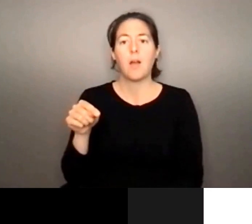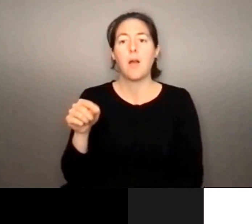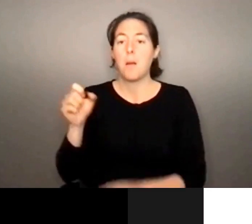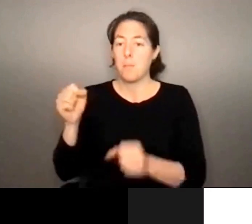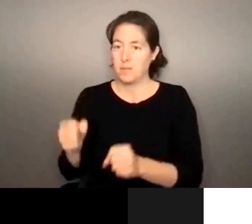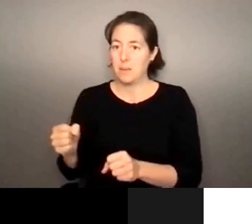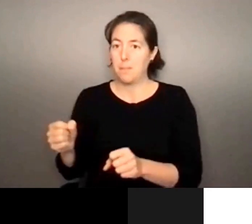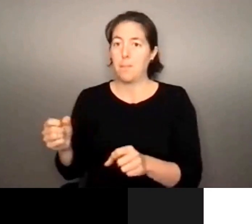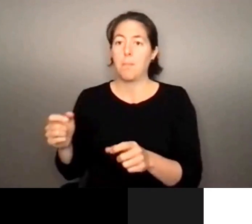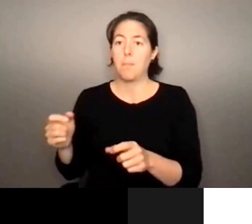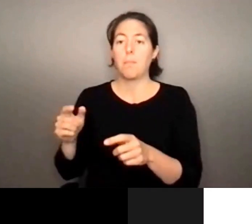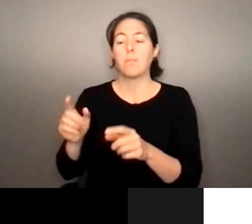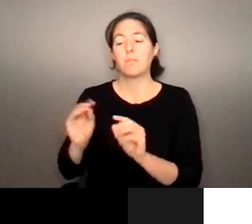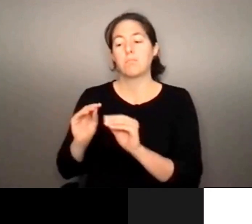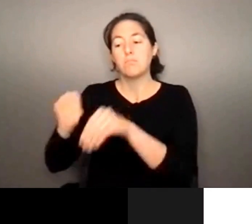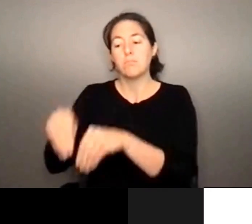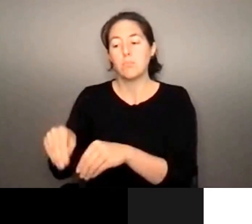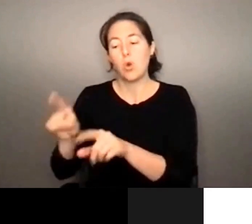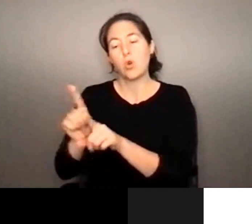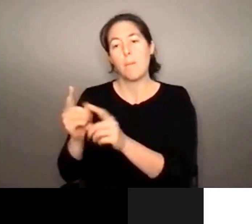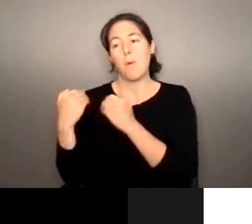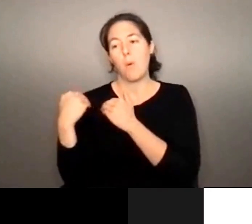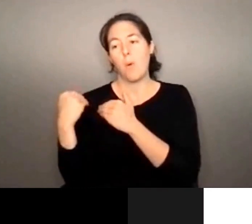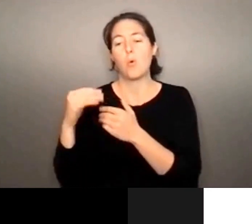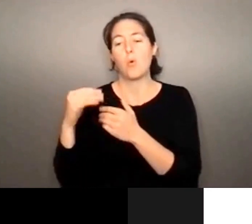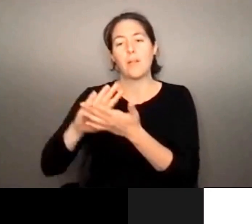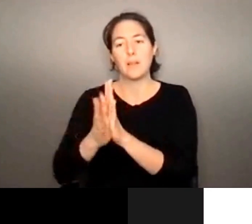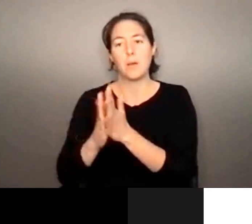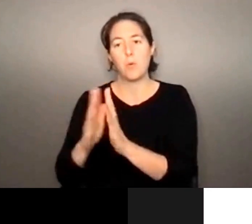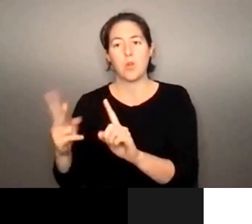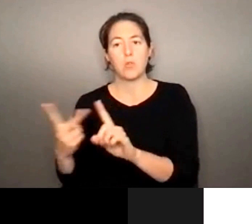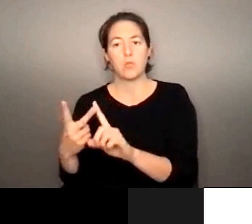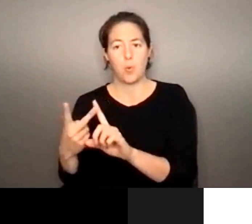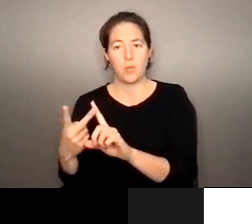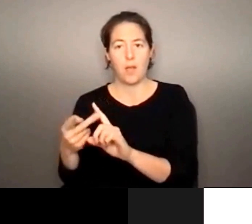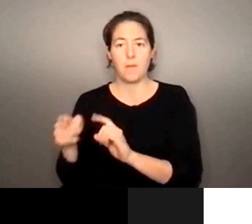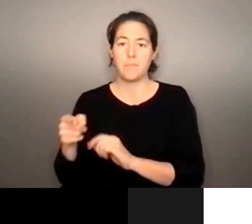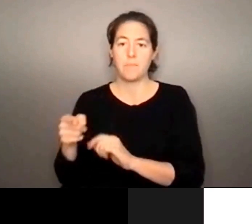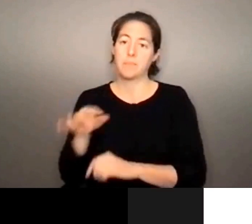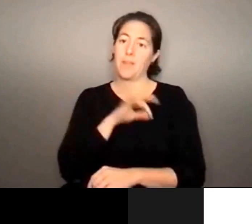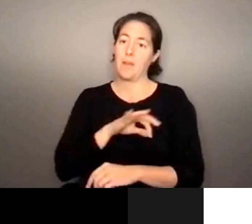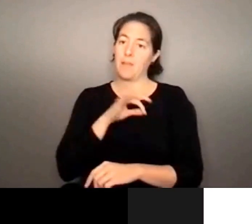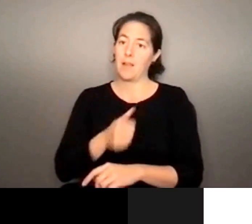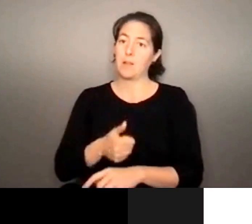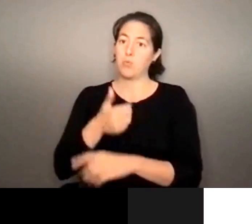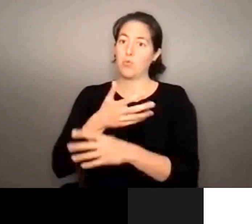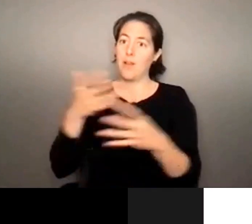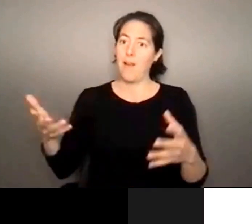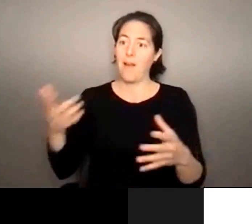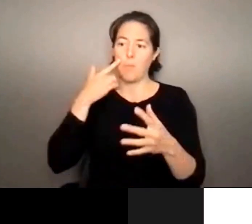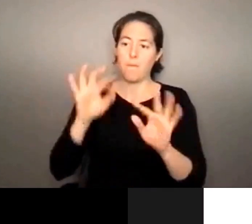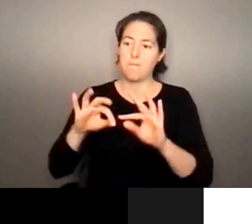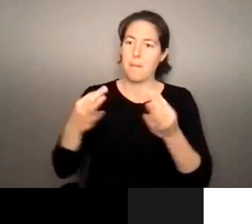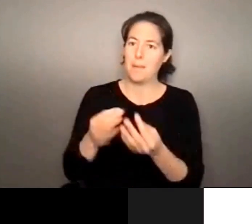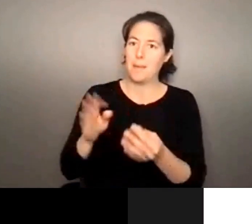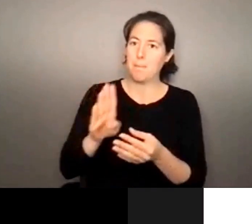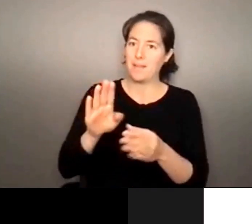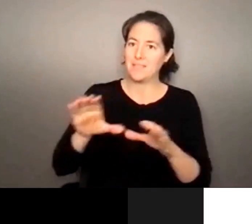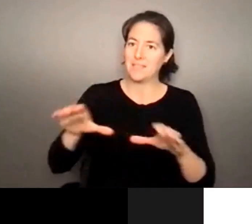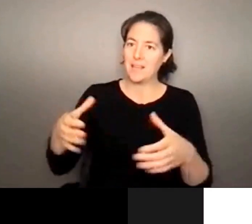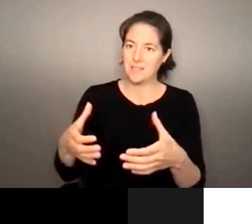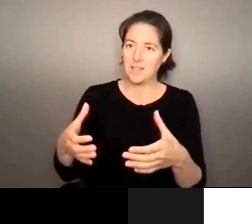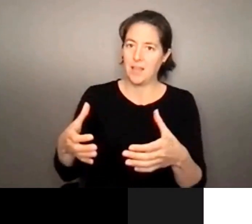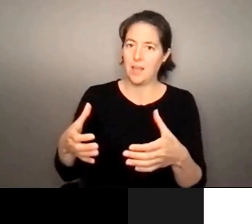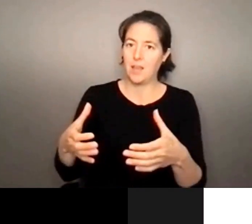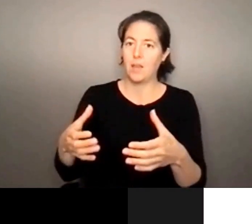mettre comme des décomposeurs secondaires qui ont un avantage encore plus grand pour les brassicacées, mais qui pourraient être utilisés évidemment